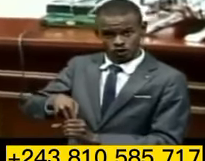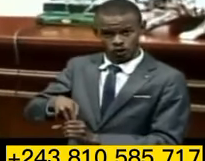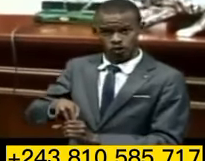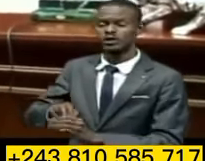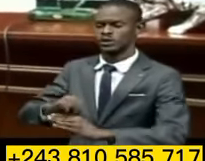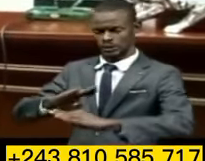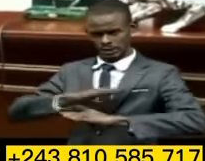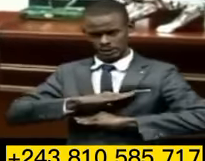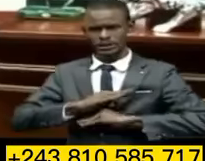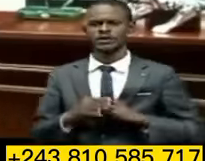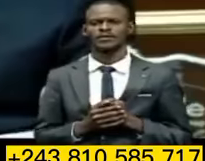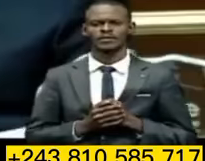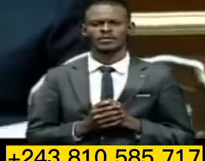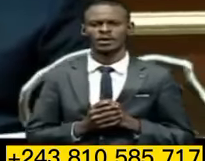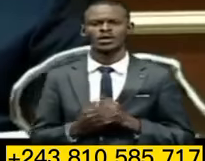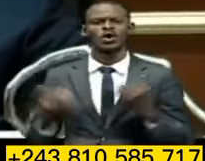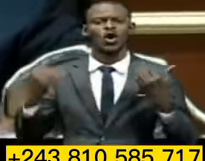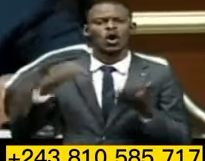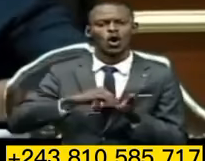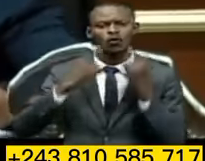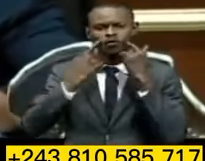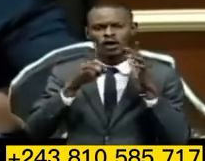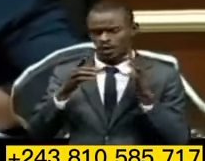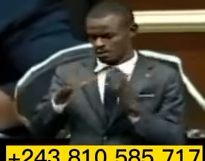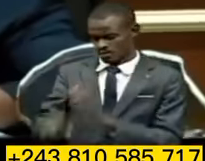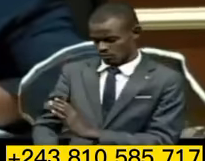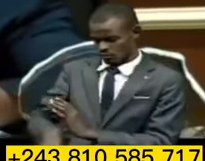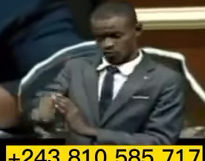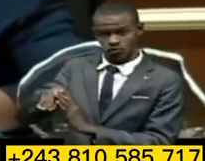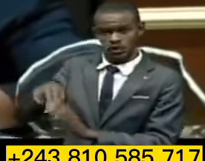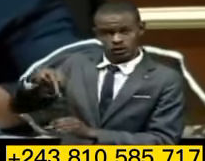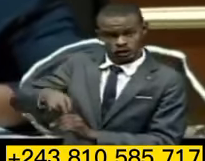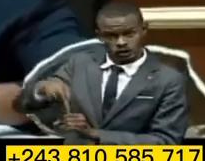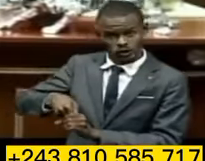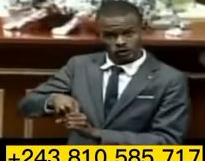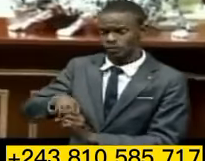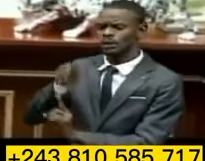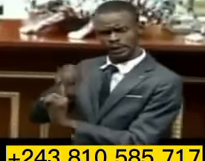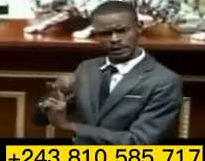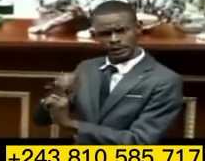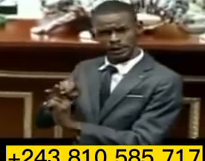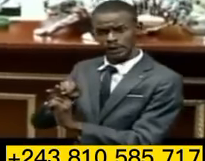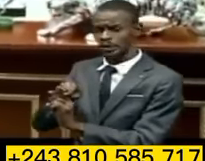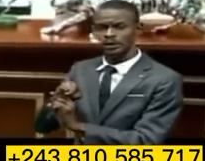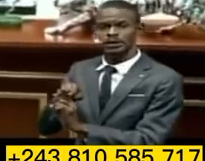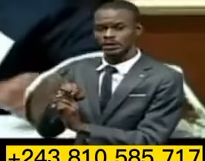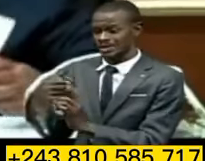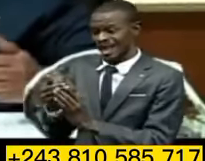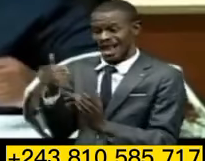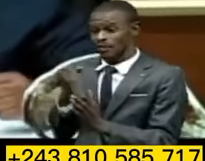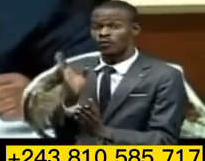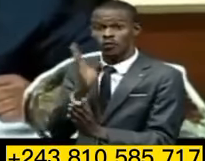devait être reconstitué en nature et garantir un approvisionnement du marché national pendant au moins 60 jours lors